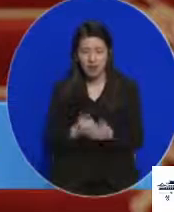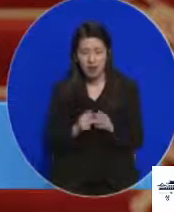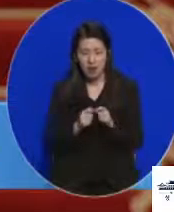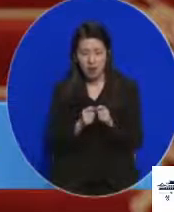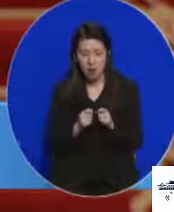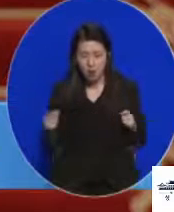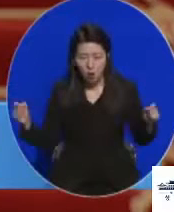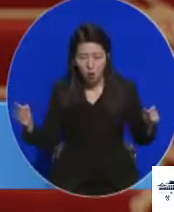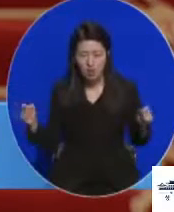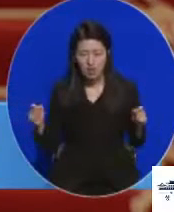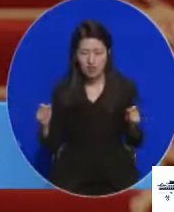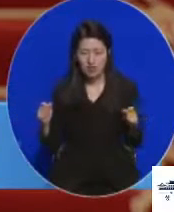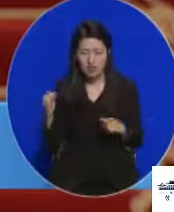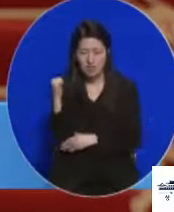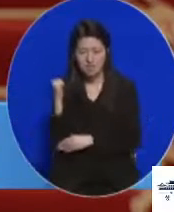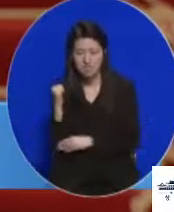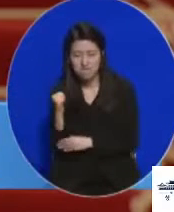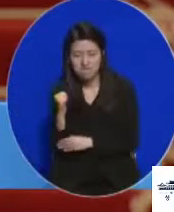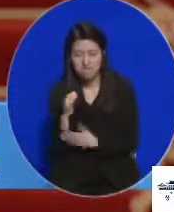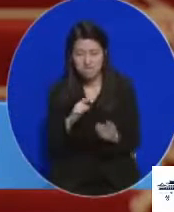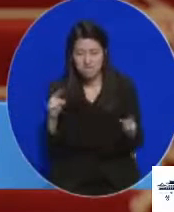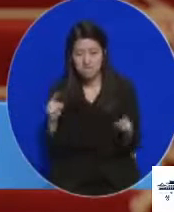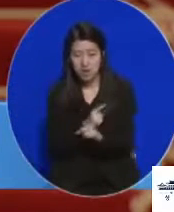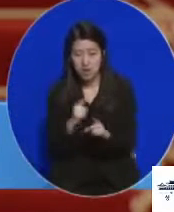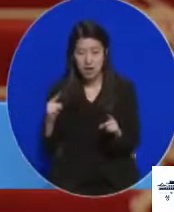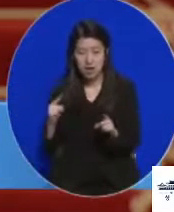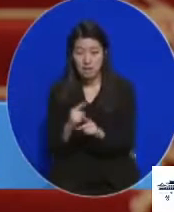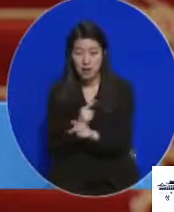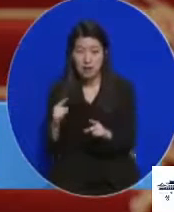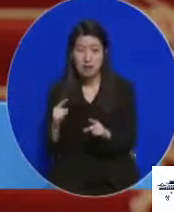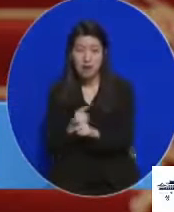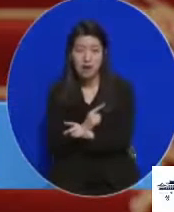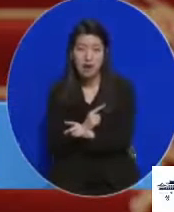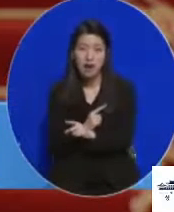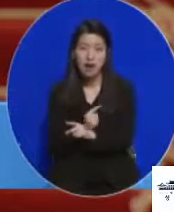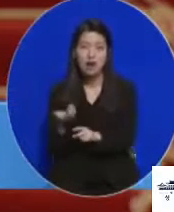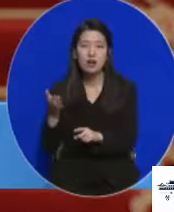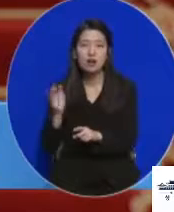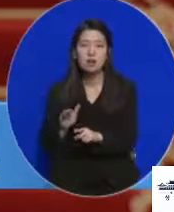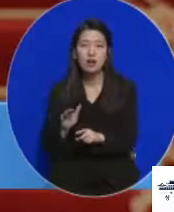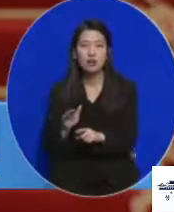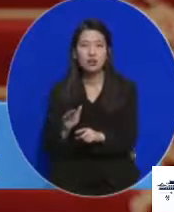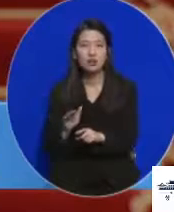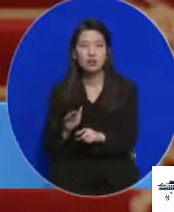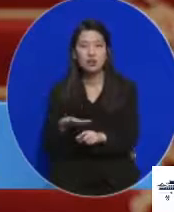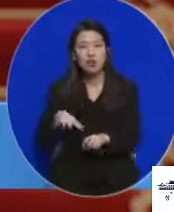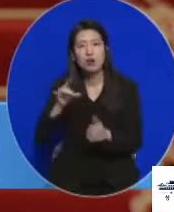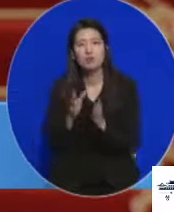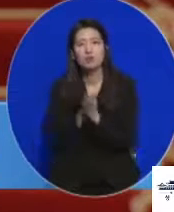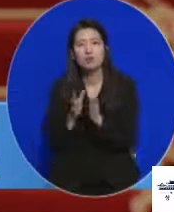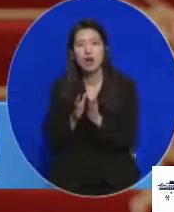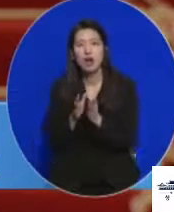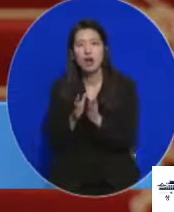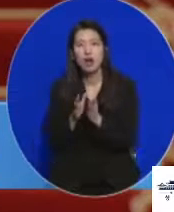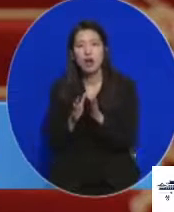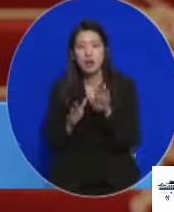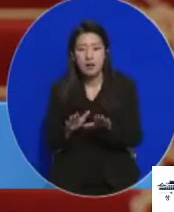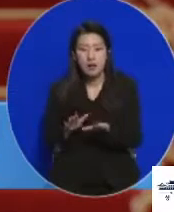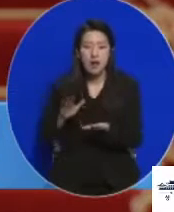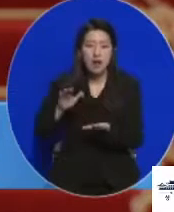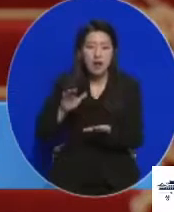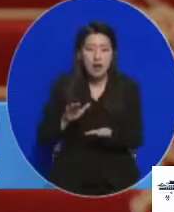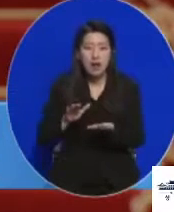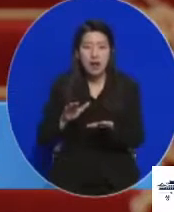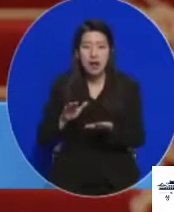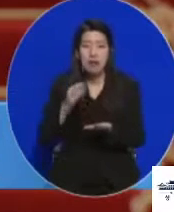관행을 바꾸는 얘기 만큼 현장에 자리 잡기까지 많은 어려움과 갈등 요소가 있는 것이